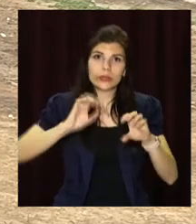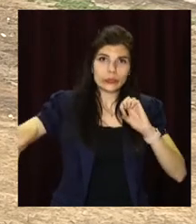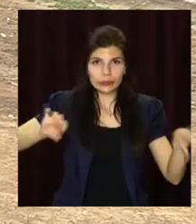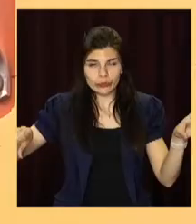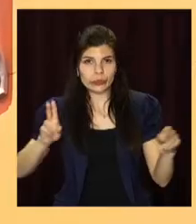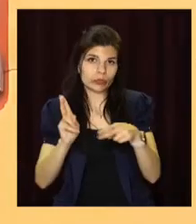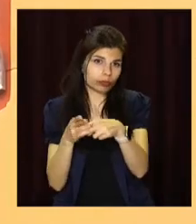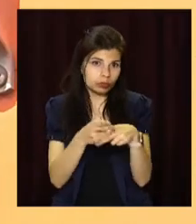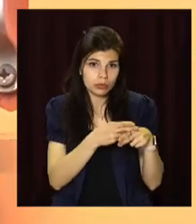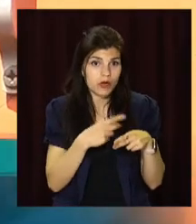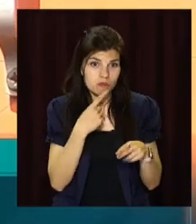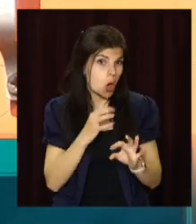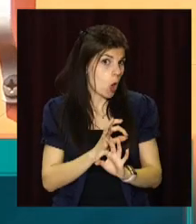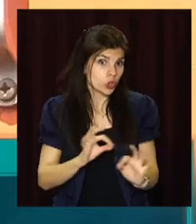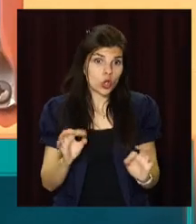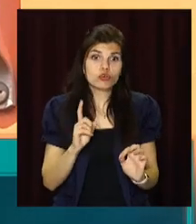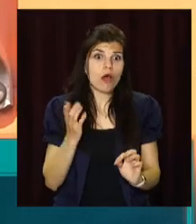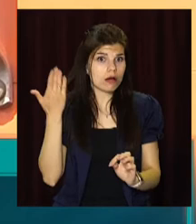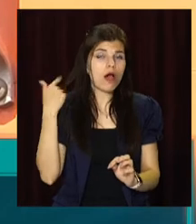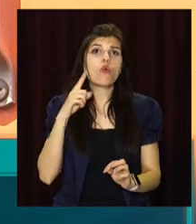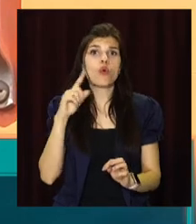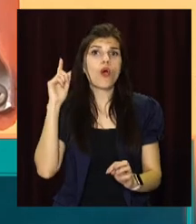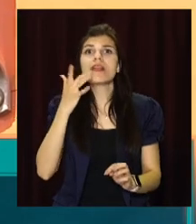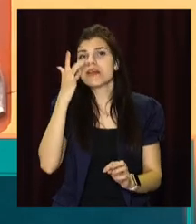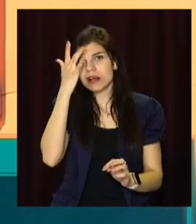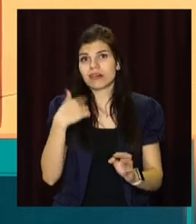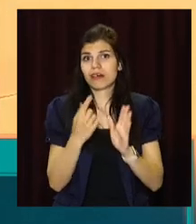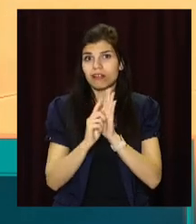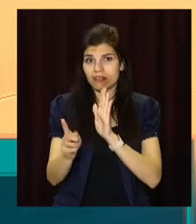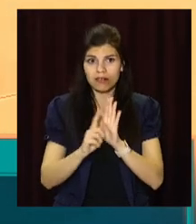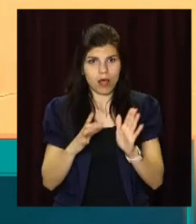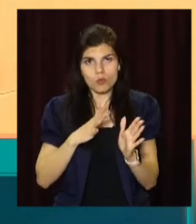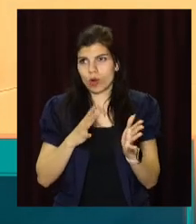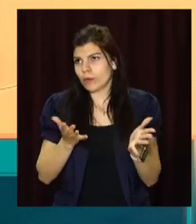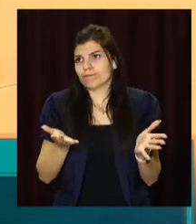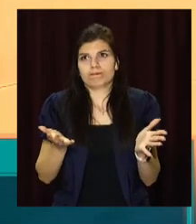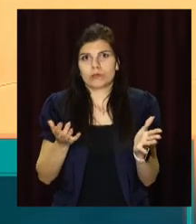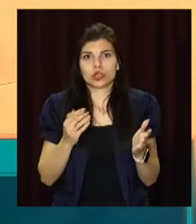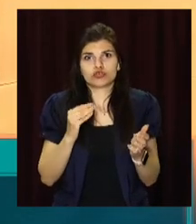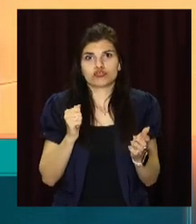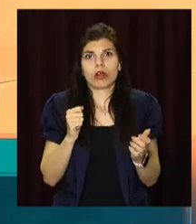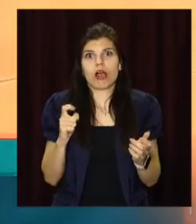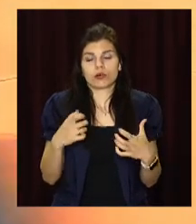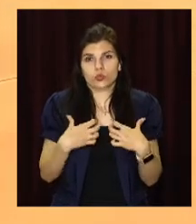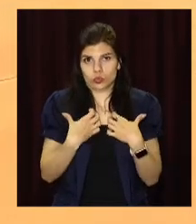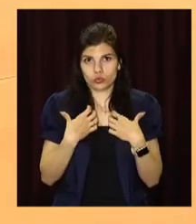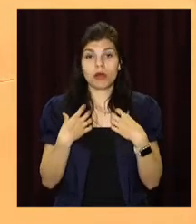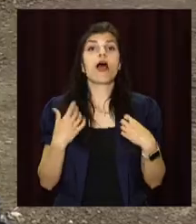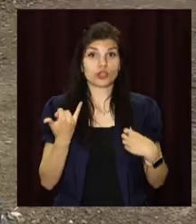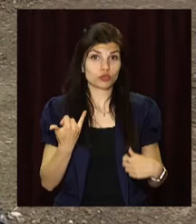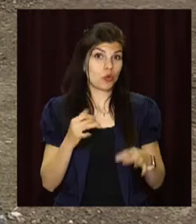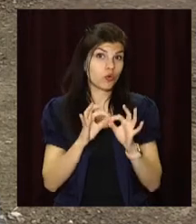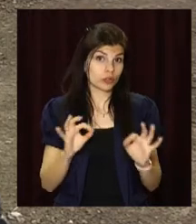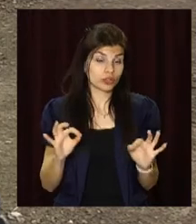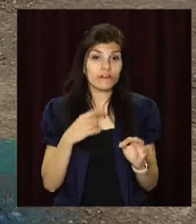узбіччя. Отлично, то, що було раніше, прошлий год, я прошле літо їздив, так це ж був жах. А зараз це отлично.